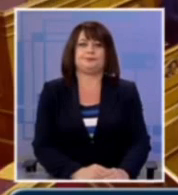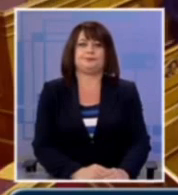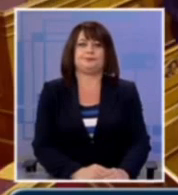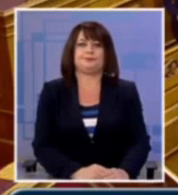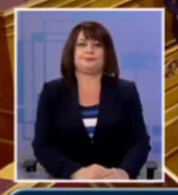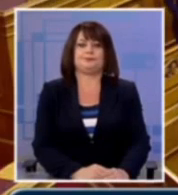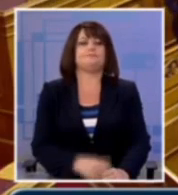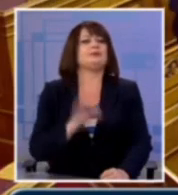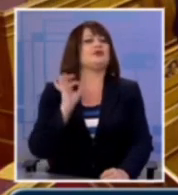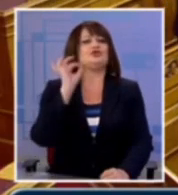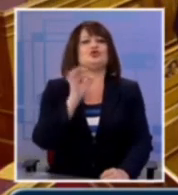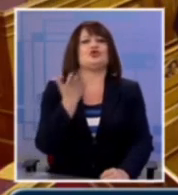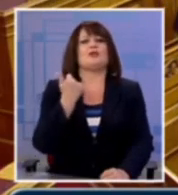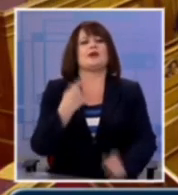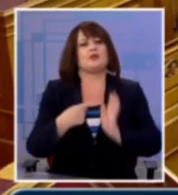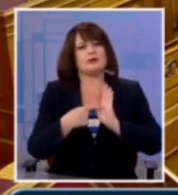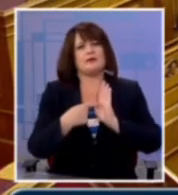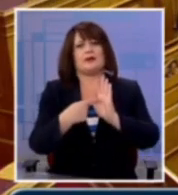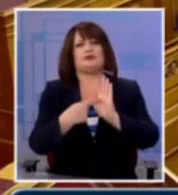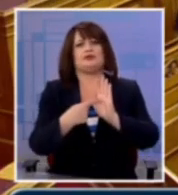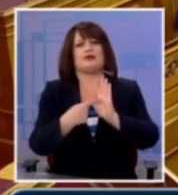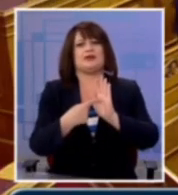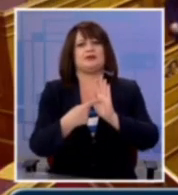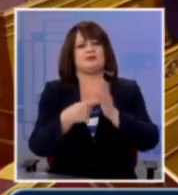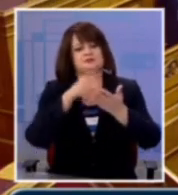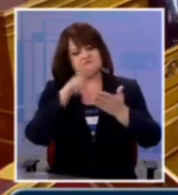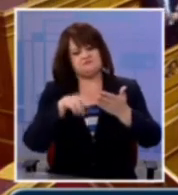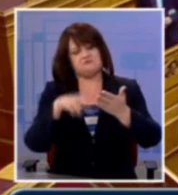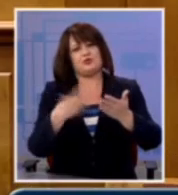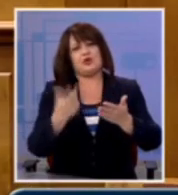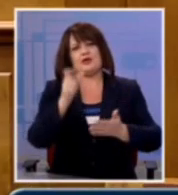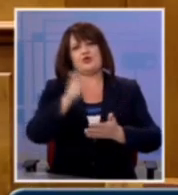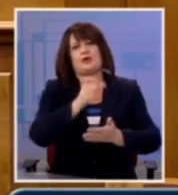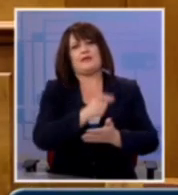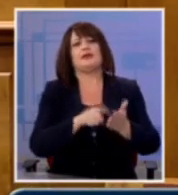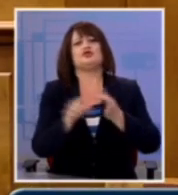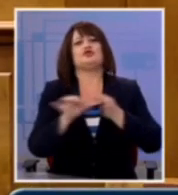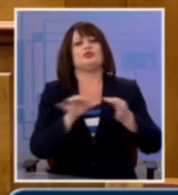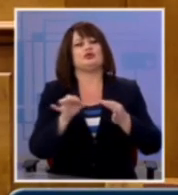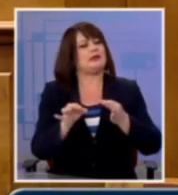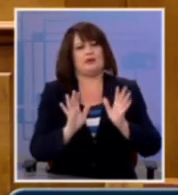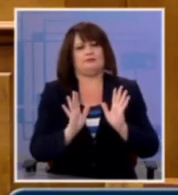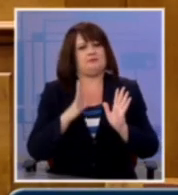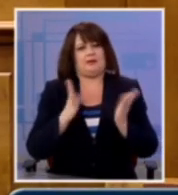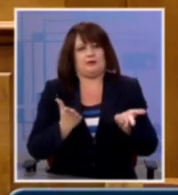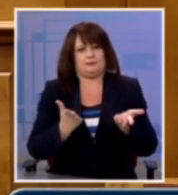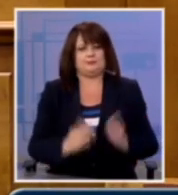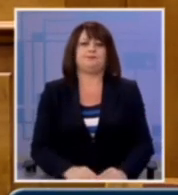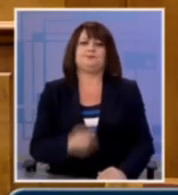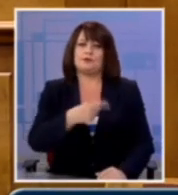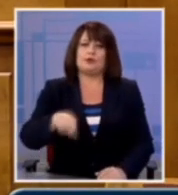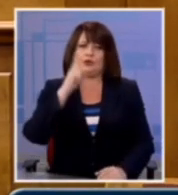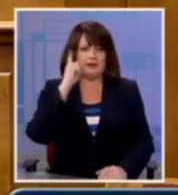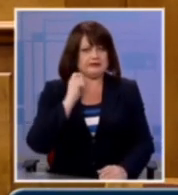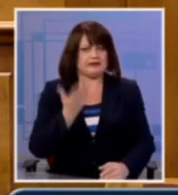Δεν έχω σαν στόχο να παρουσιάσω, άλλωστε το έχετε μπροστά σας, το νομοσχέδιο. Όλοι